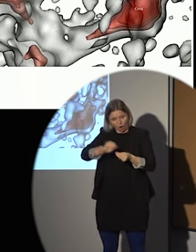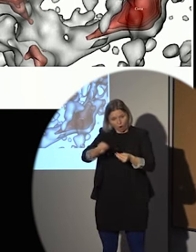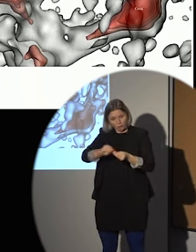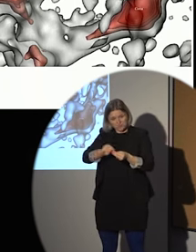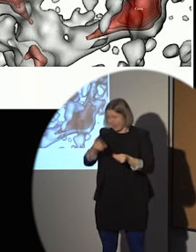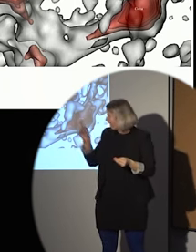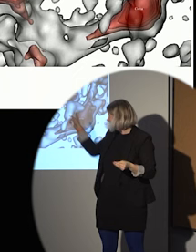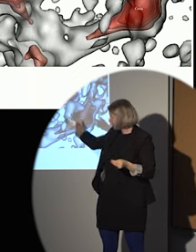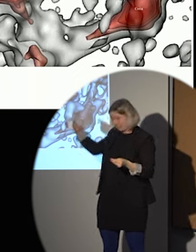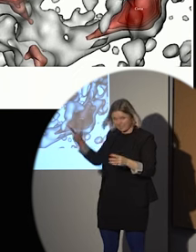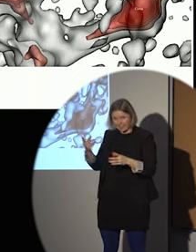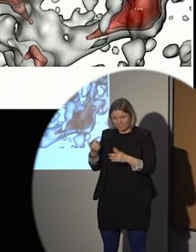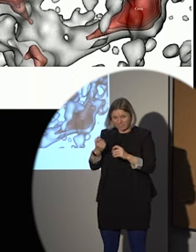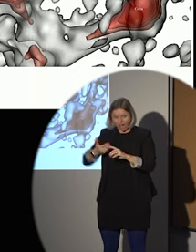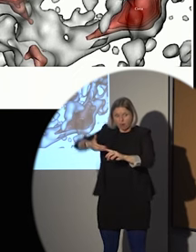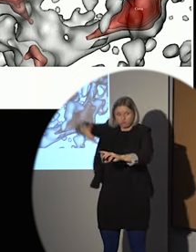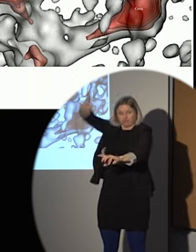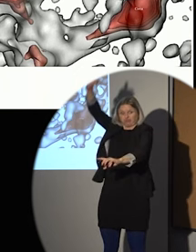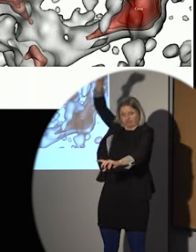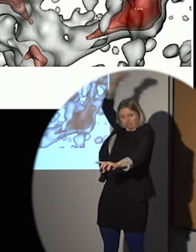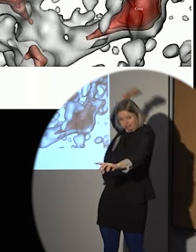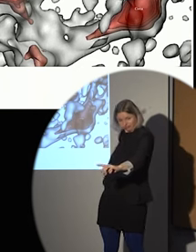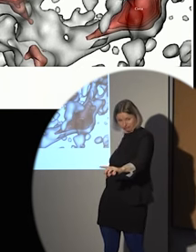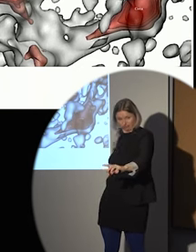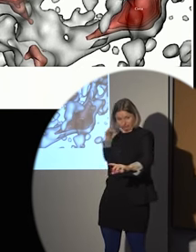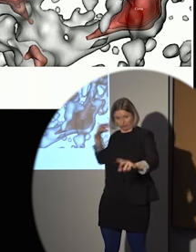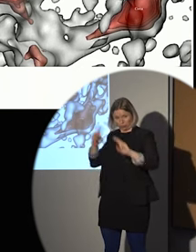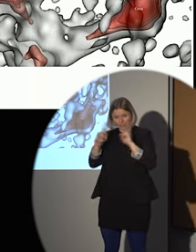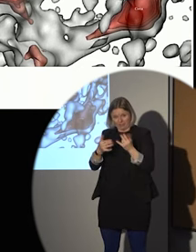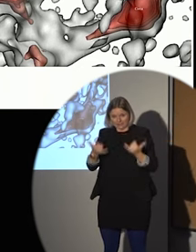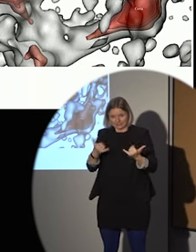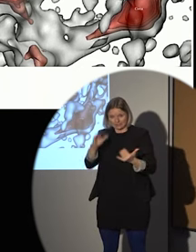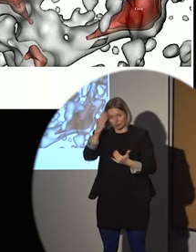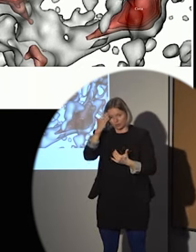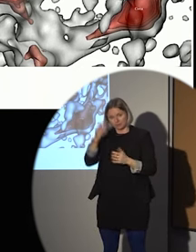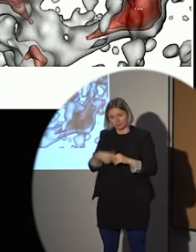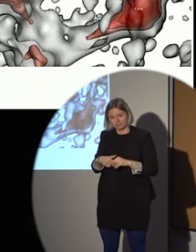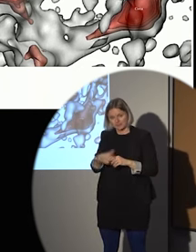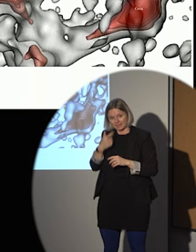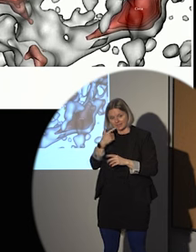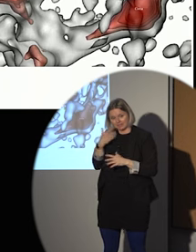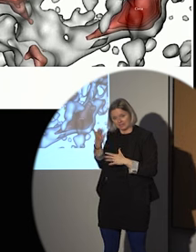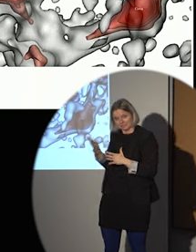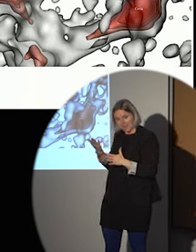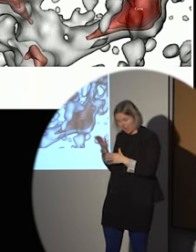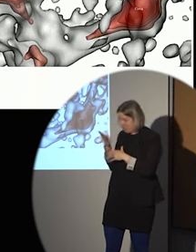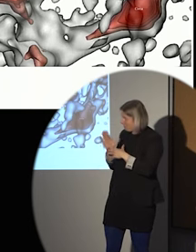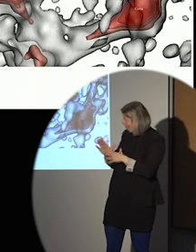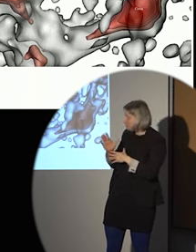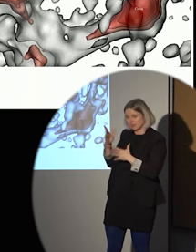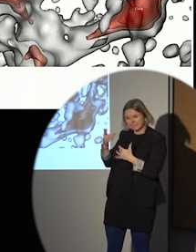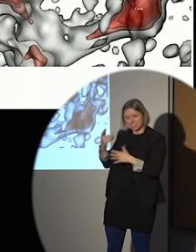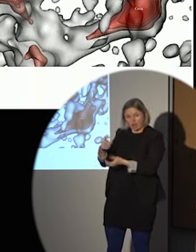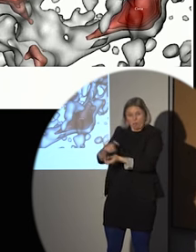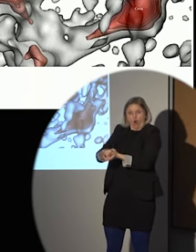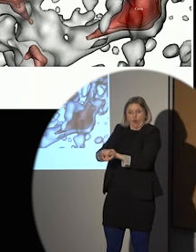avant. Et donc ces filaments, en fait, préexistent, leur forme préexiste, et vient son